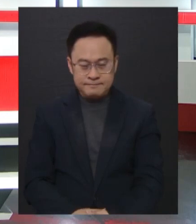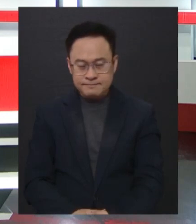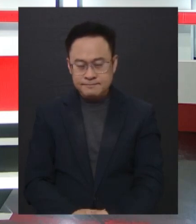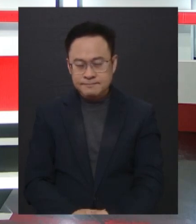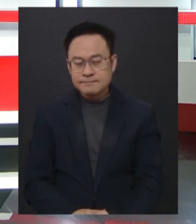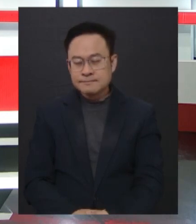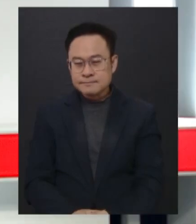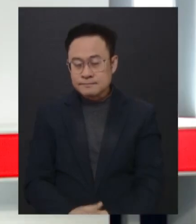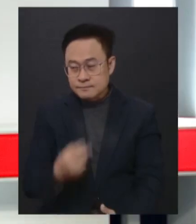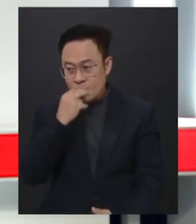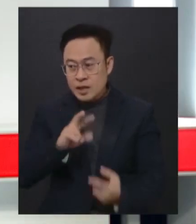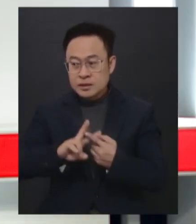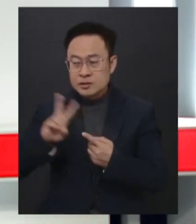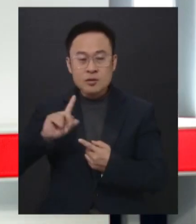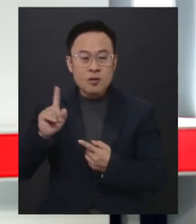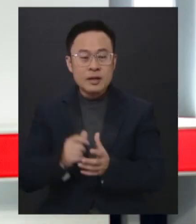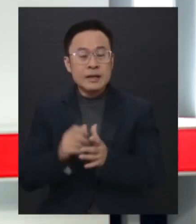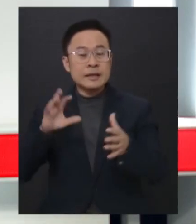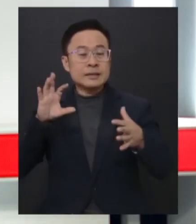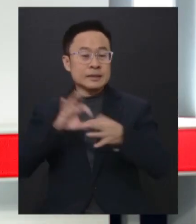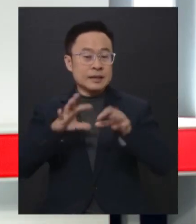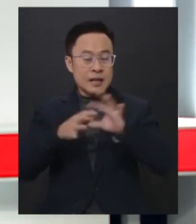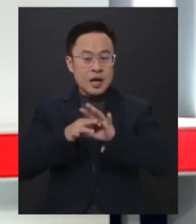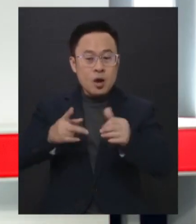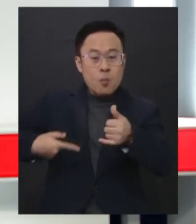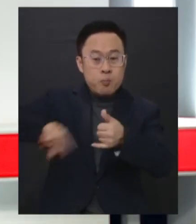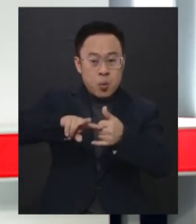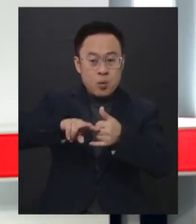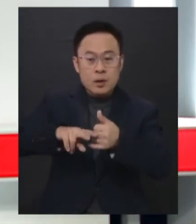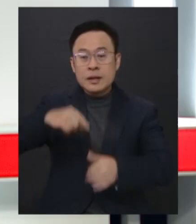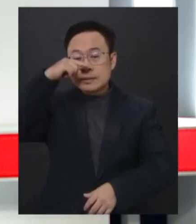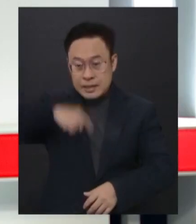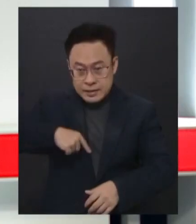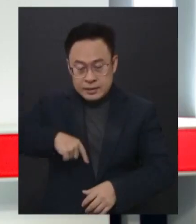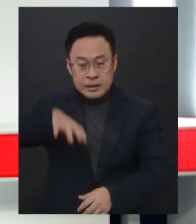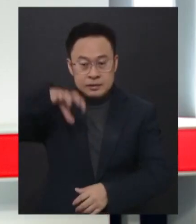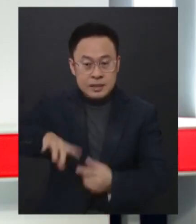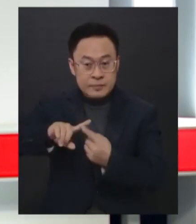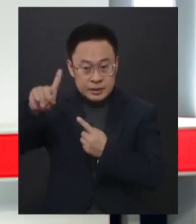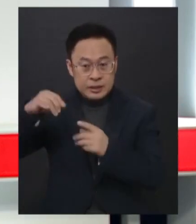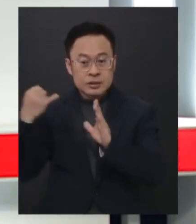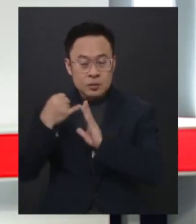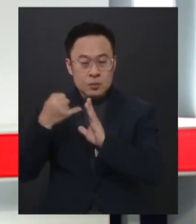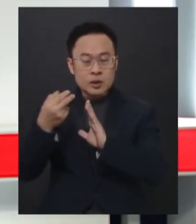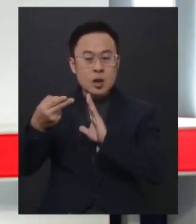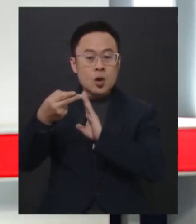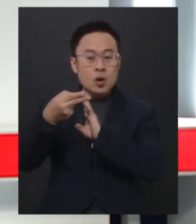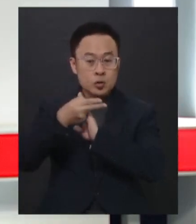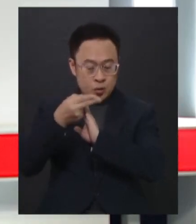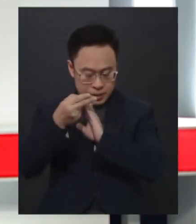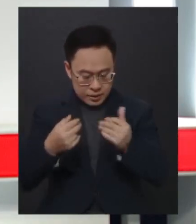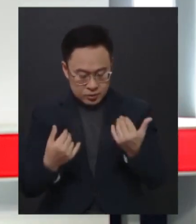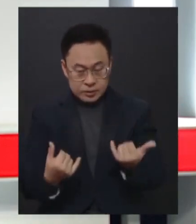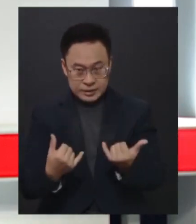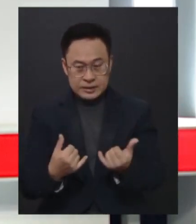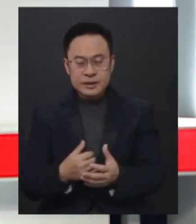มาดูบรรยากาศกันหน่อยค่ะกับเทควันโดไทยแลนด์กลางปีสนามแรกนะคะซึ่งสนามแรกค่ะจัดอยู่ที่เมืองหนองคายต้องบอกว่าคึกคักเลยทีเดียวค่ะ